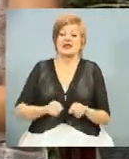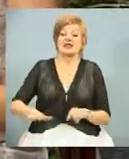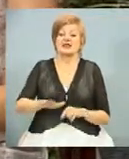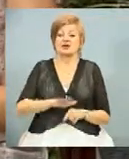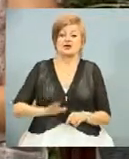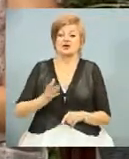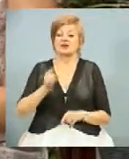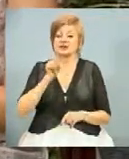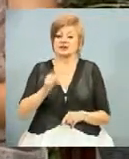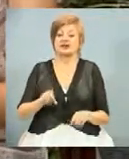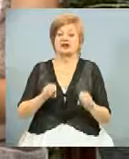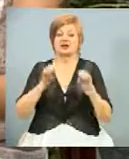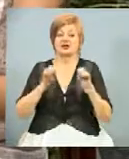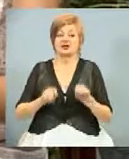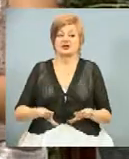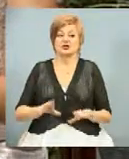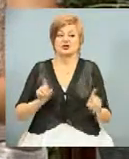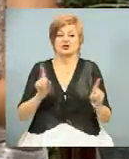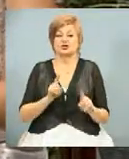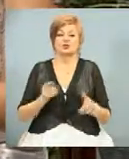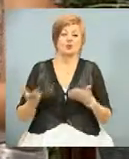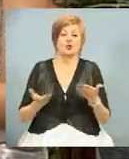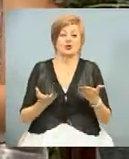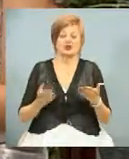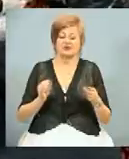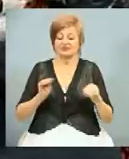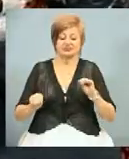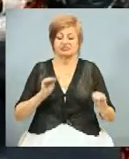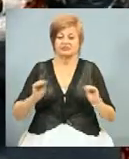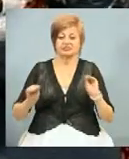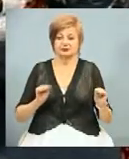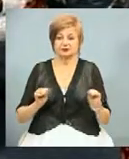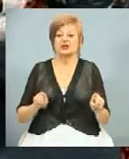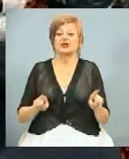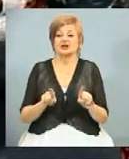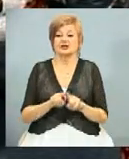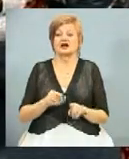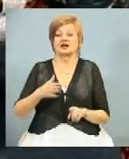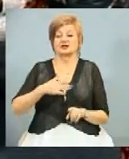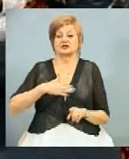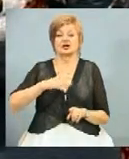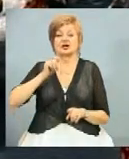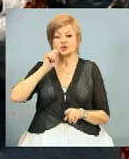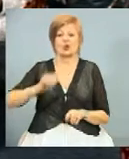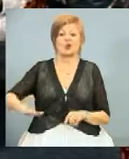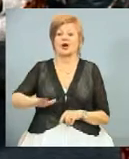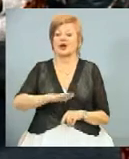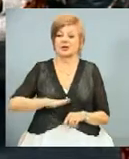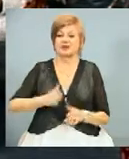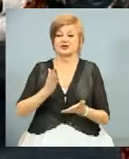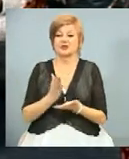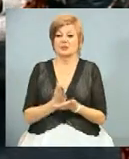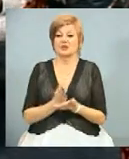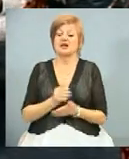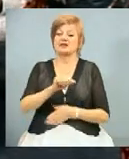де ти можеш вирішувати, що, де, яким речам, де місце. Так само і з нашою країною. Наша Україна має